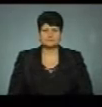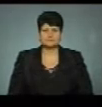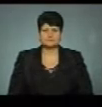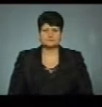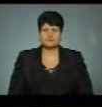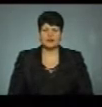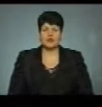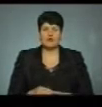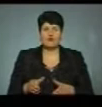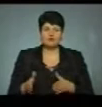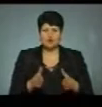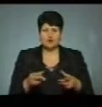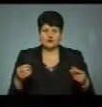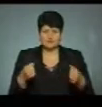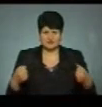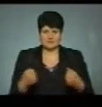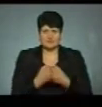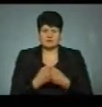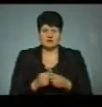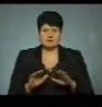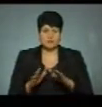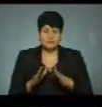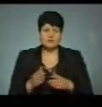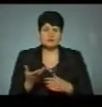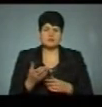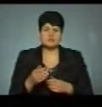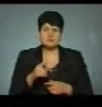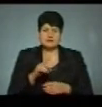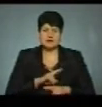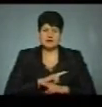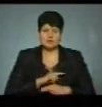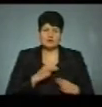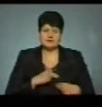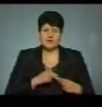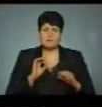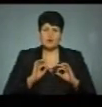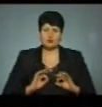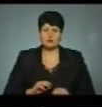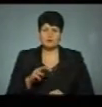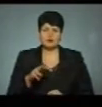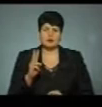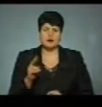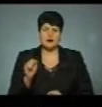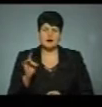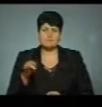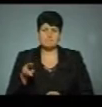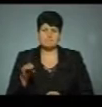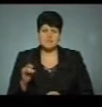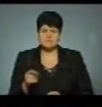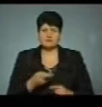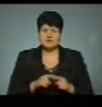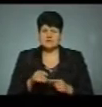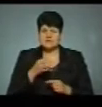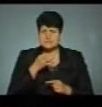У дорожньо-транспортній пригоді поблизу села Синява Збаразького району загинув працівник прокуратури Михайло Карпець. Про це повідомила речниця